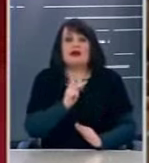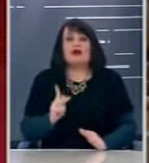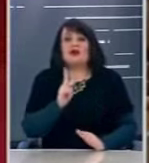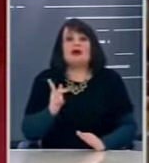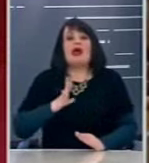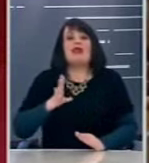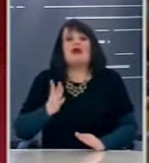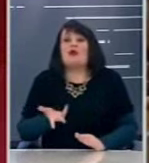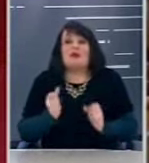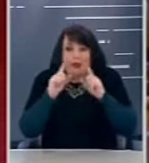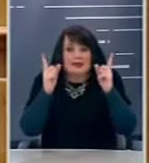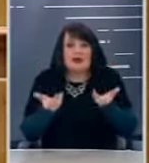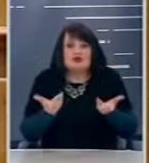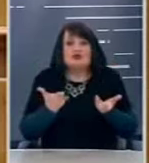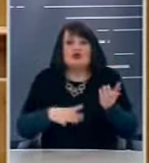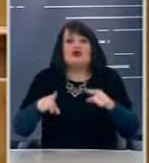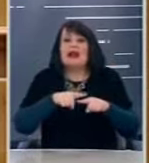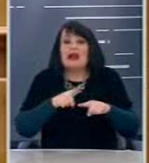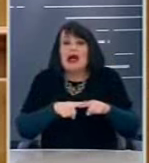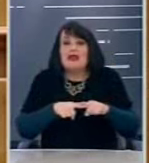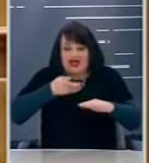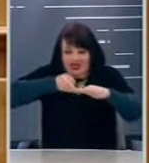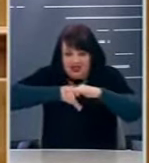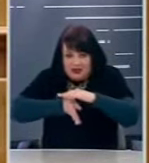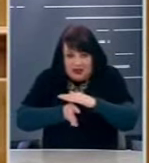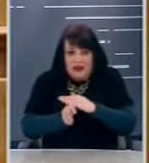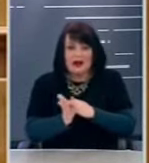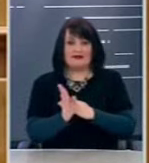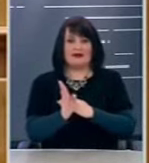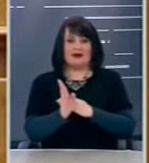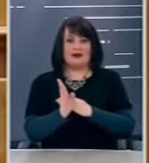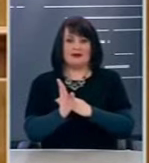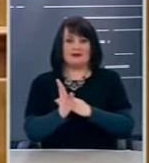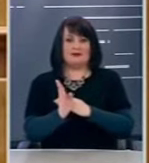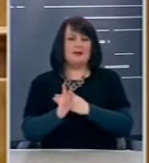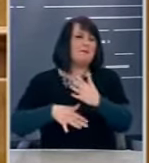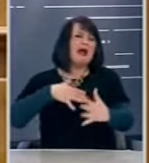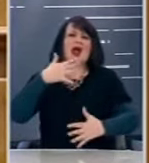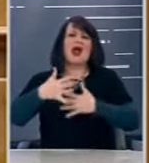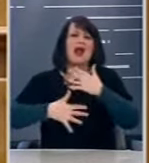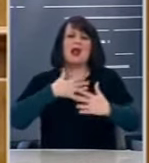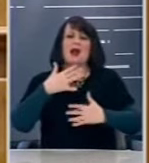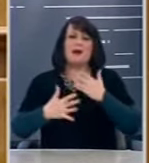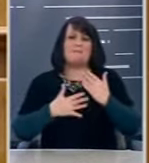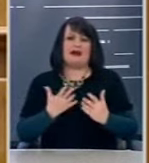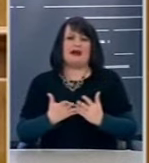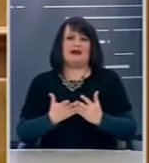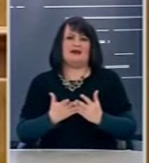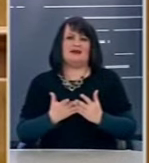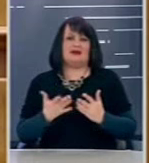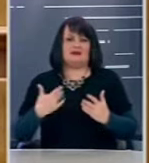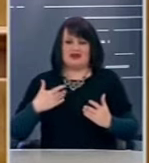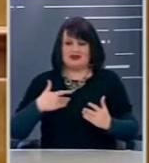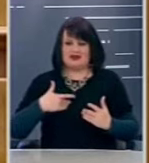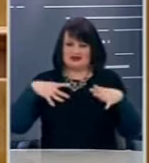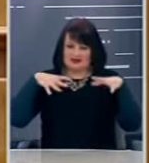πλειοψηφία, πώς επιτέλους η χώρα θα βγει από αυτή τη μεγάλη περιπέτεια, την άρση της κυριαρχίας της,